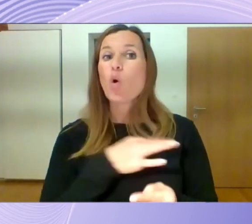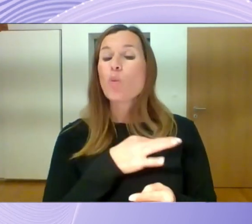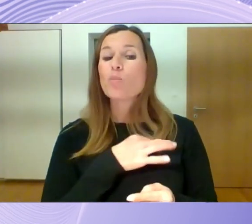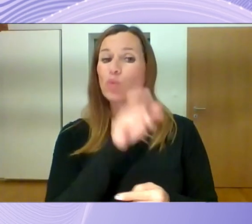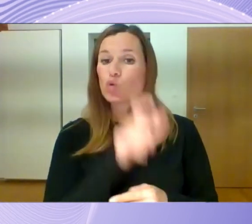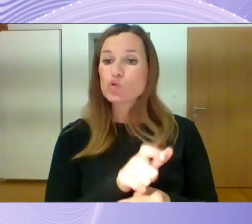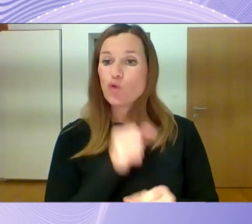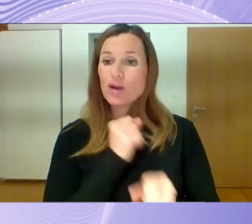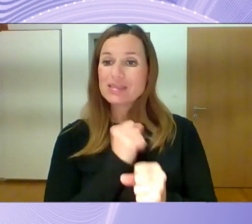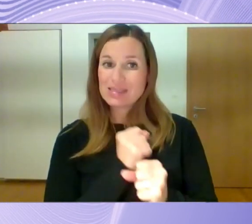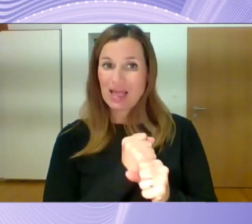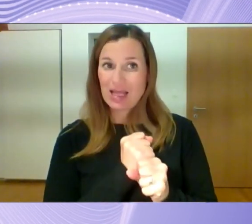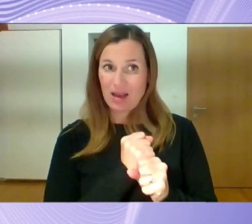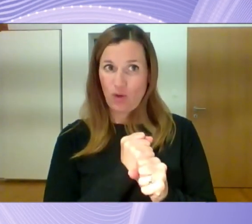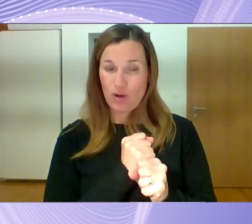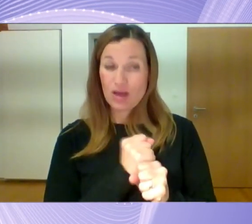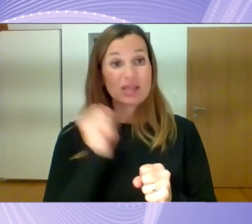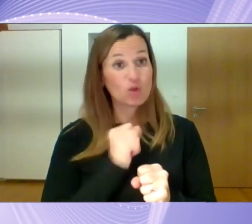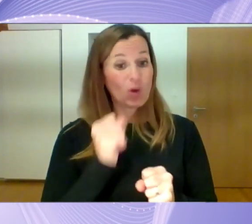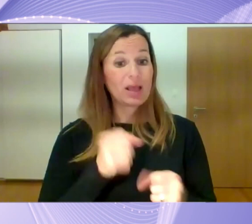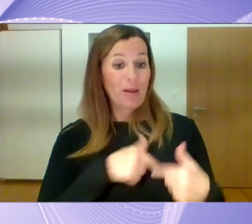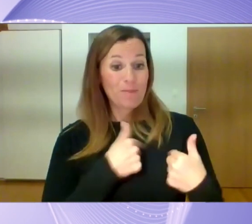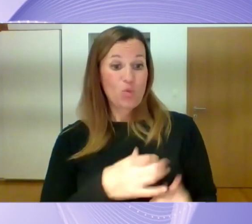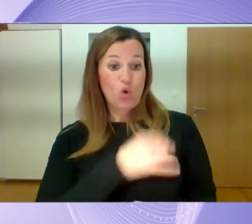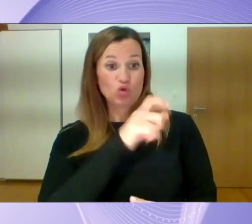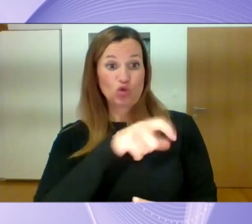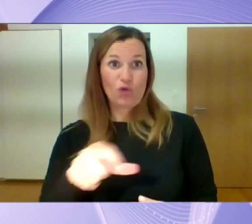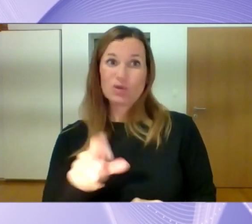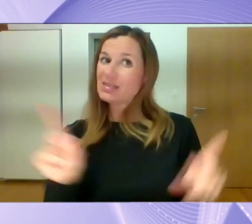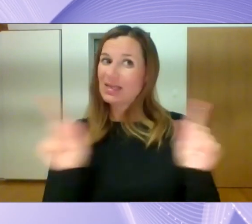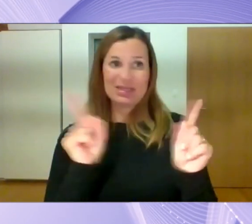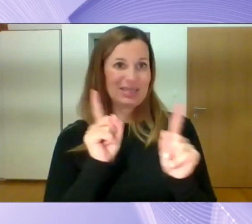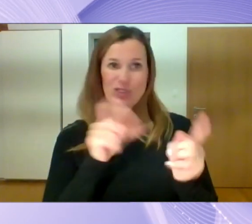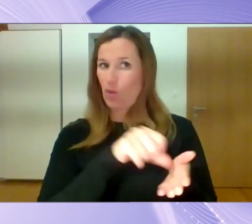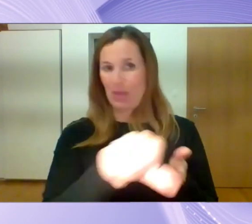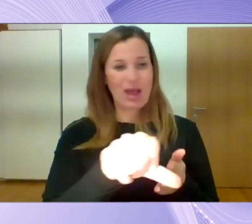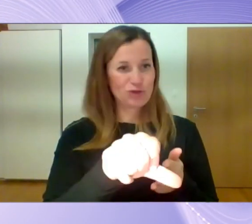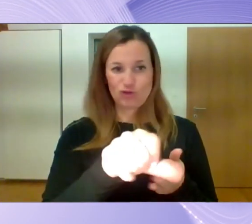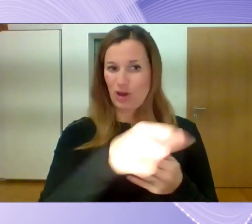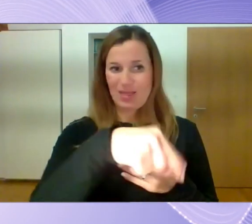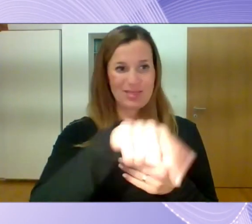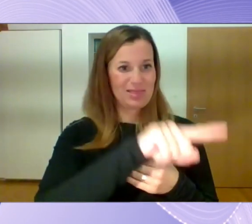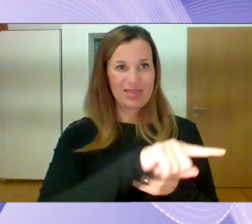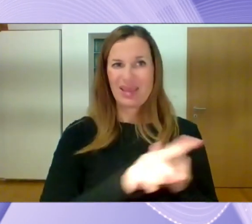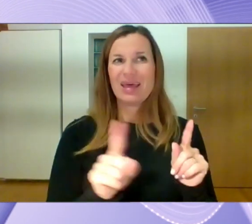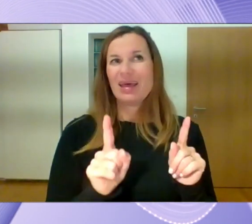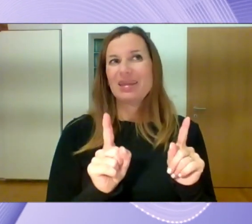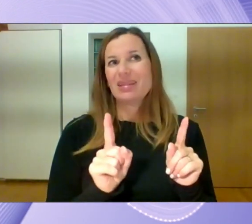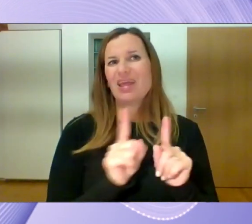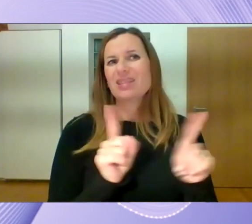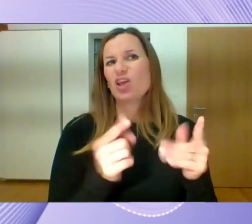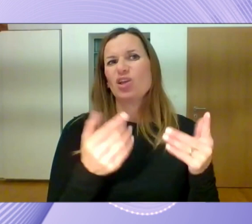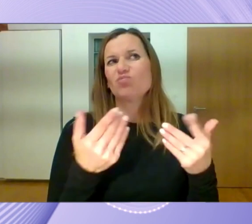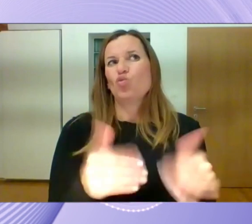delal. Zaradi tega, ker prostovoljci za svoje delo niso plačani, ni samoumevno, da bodo delali nego, recimo, ali